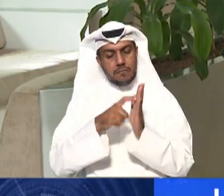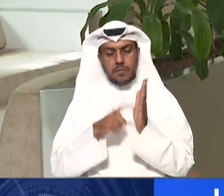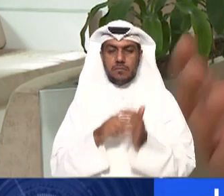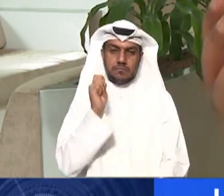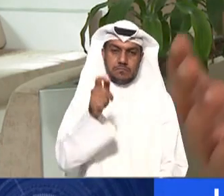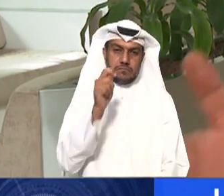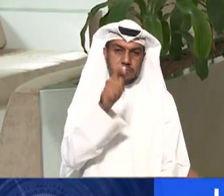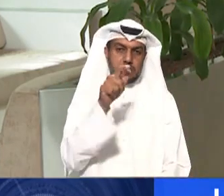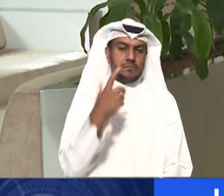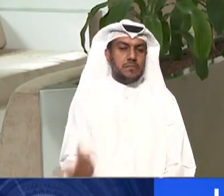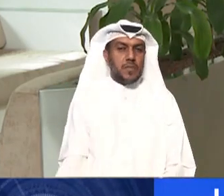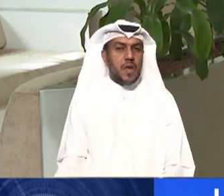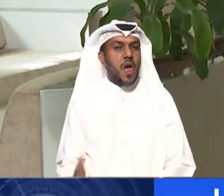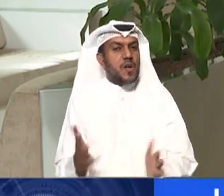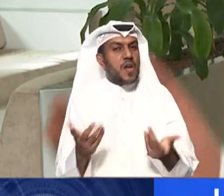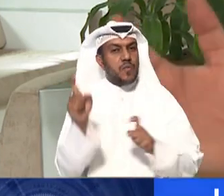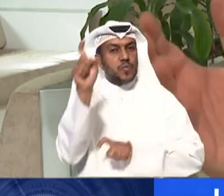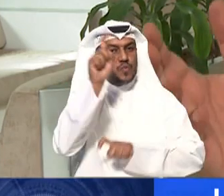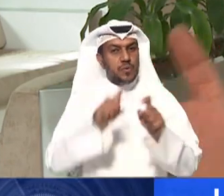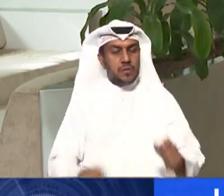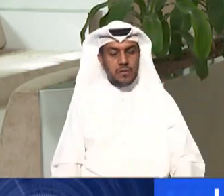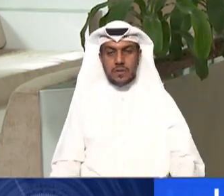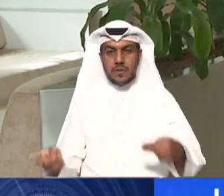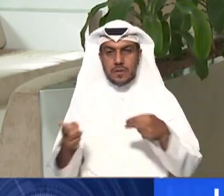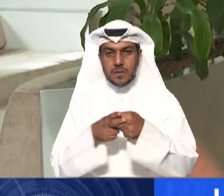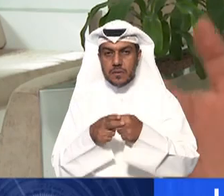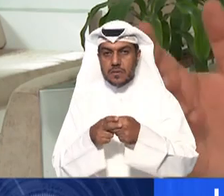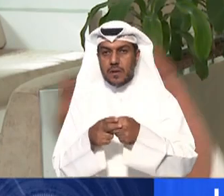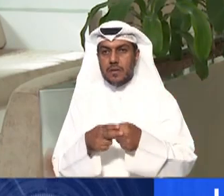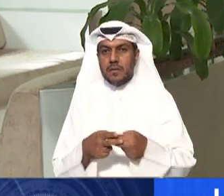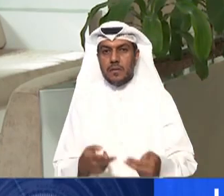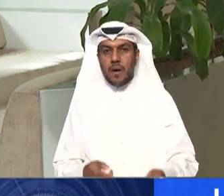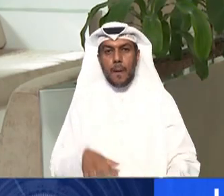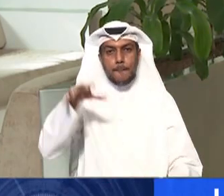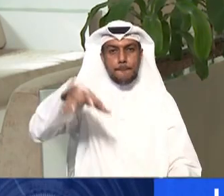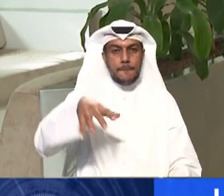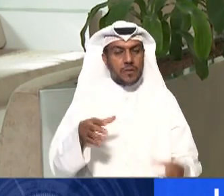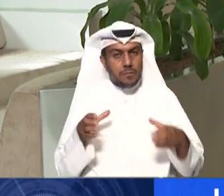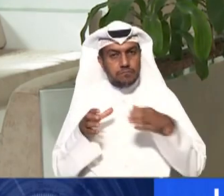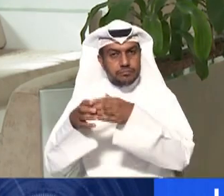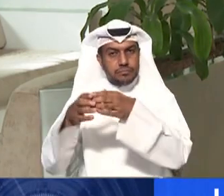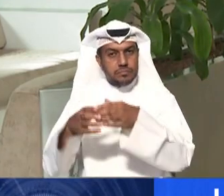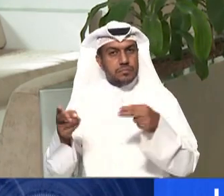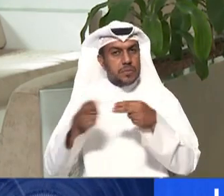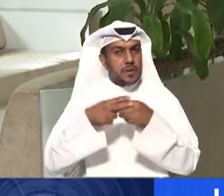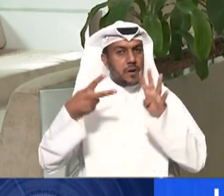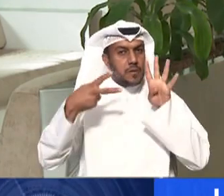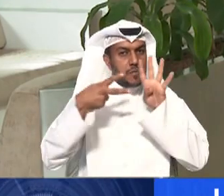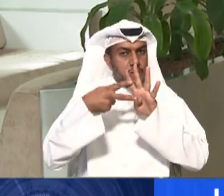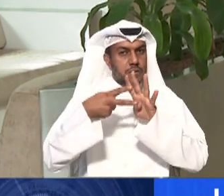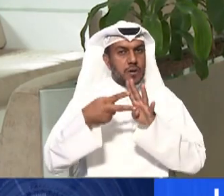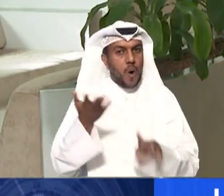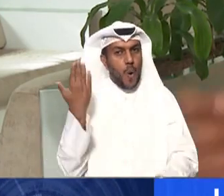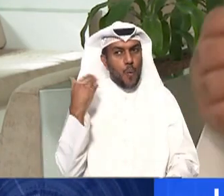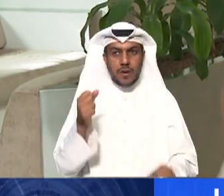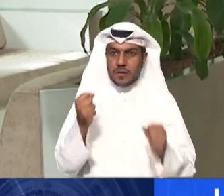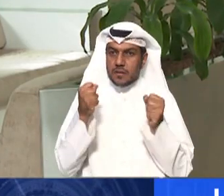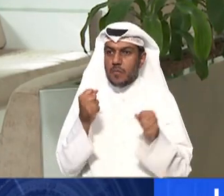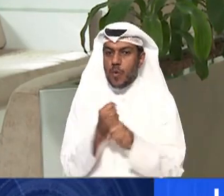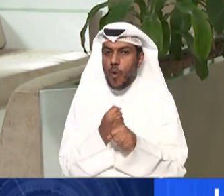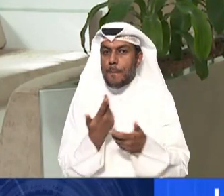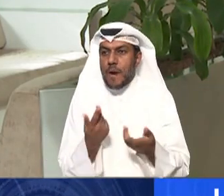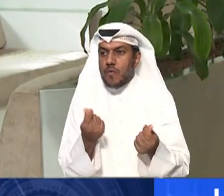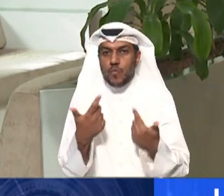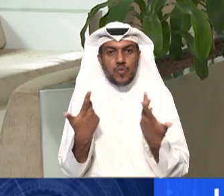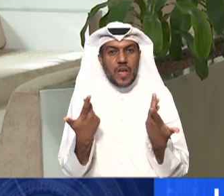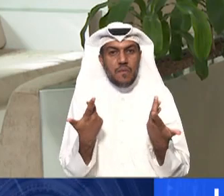الصحية، هناك حظر كلي، هناك حظر مناطقي، هناك حظر جزئي مسهم، وبالتالي هذه الأعمال تمت في ظل